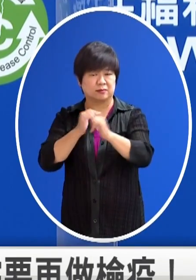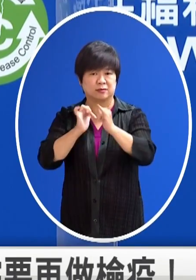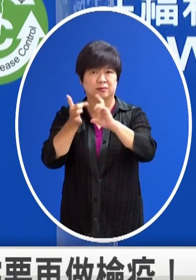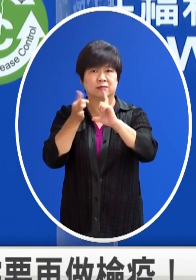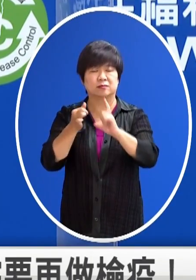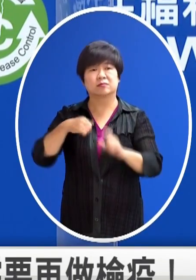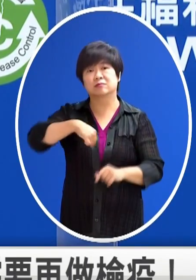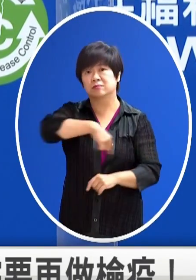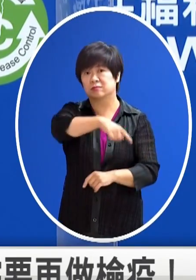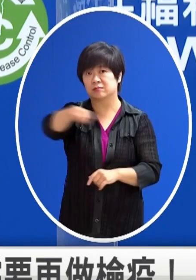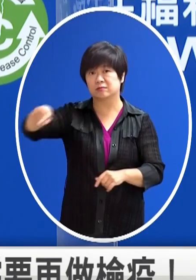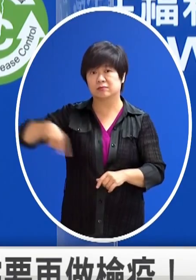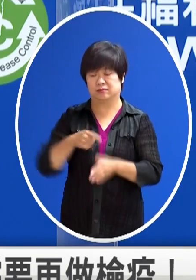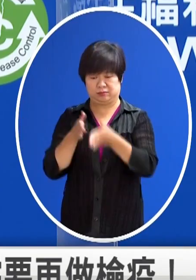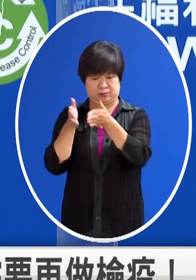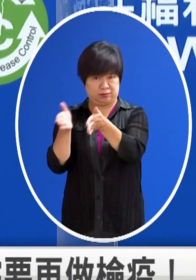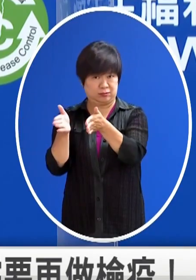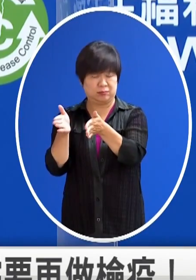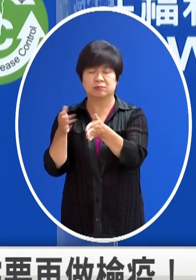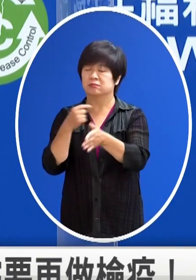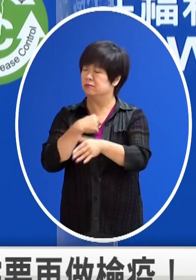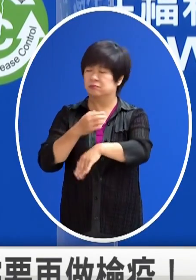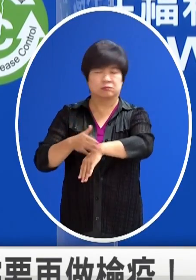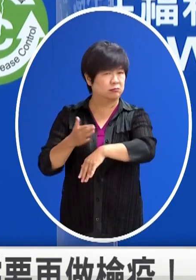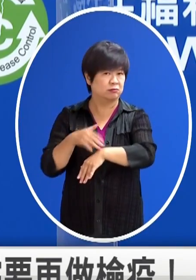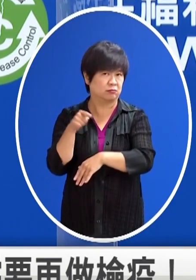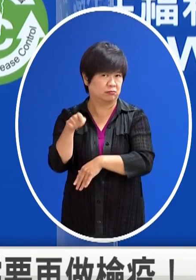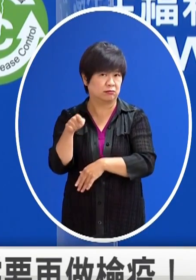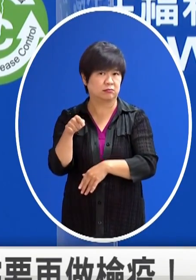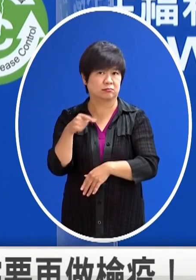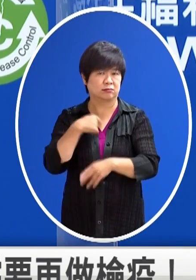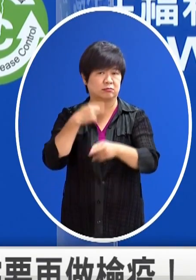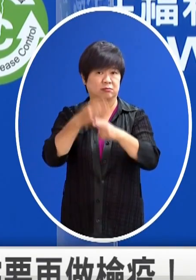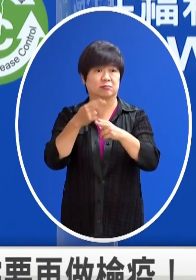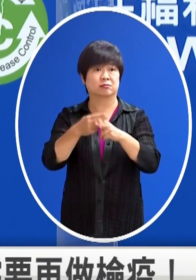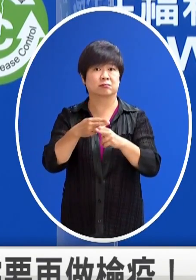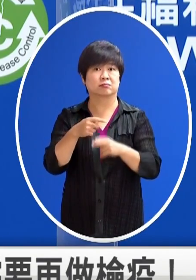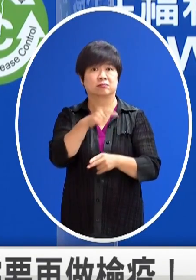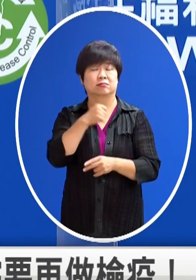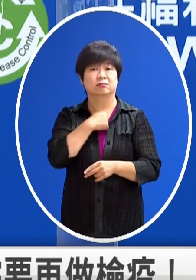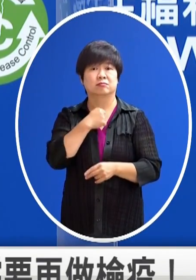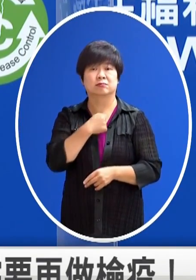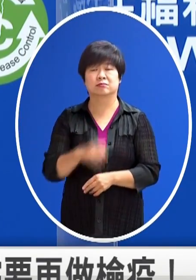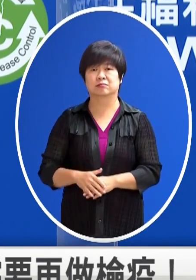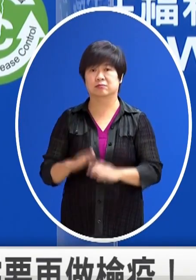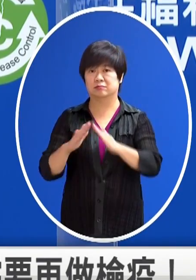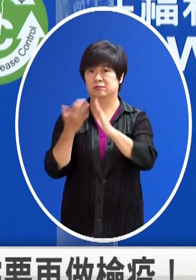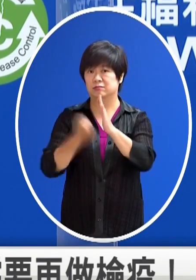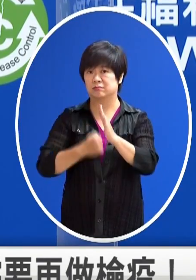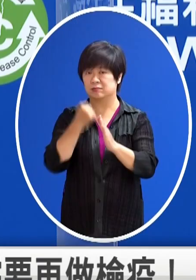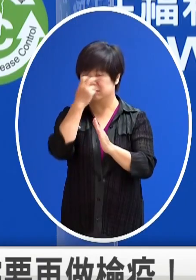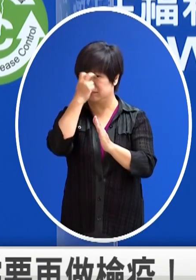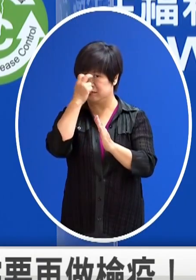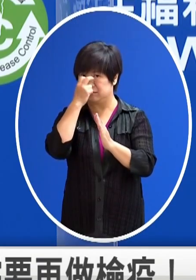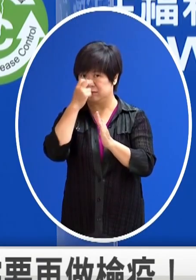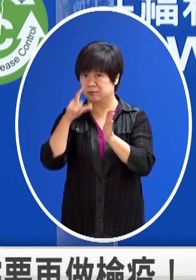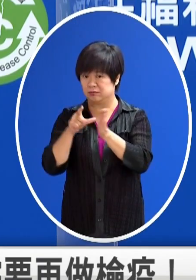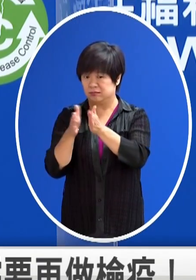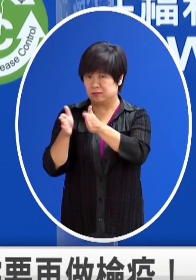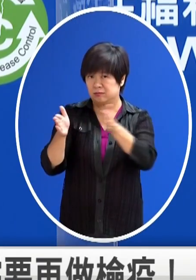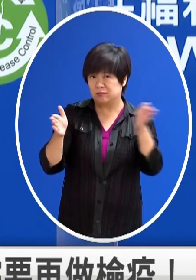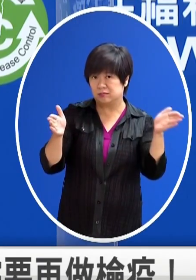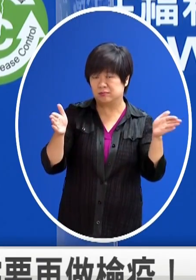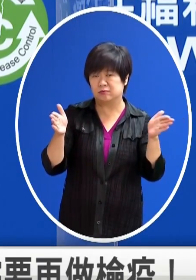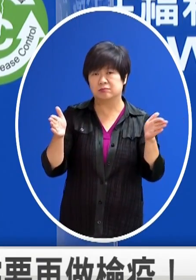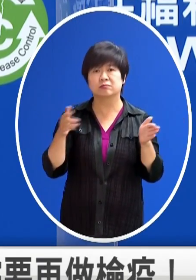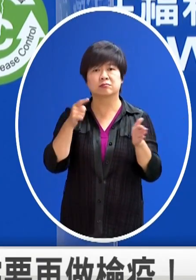这当然这条路我们是绝对不会走。现在我相信大家也经过这一次，大家都知道居家检疫期间那不必